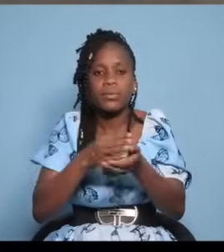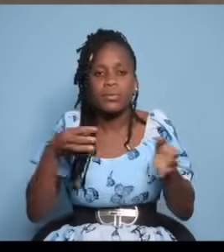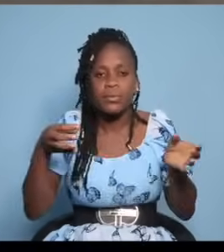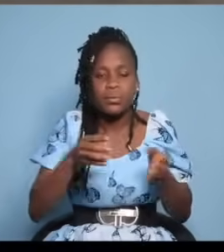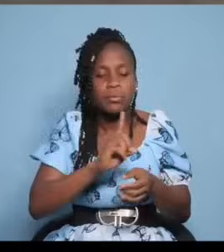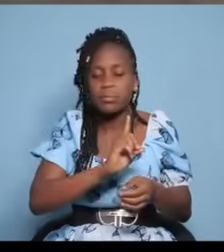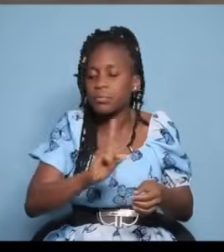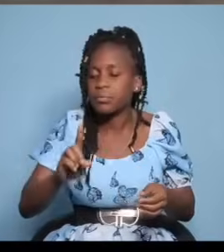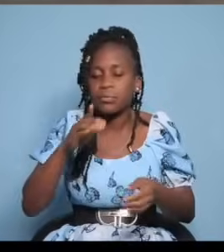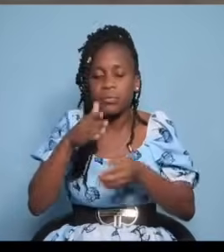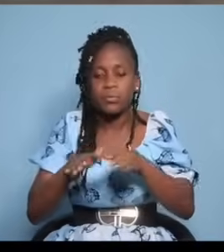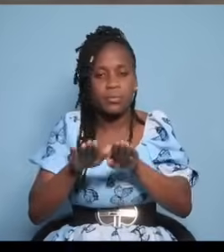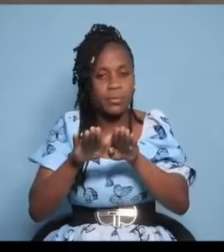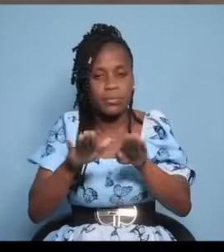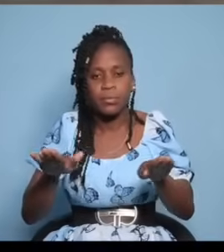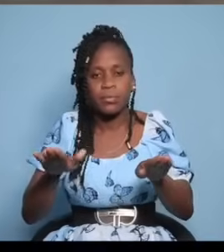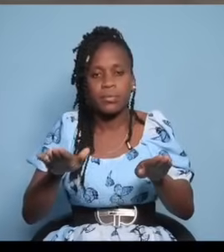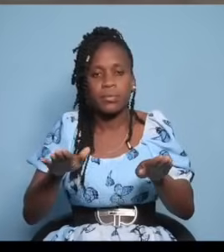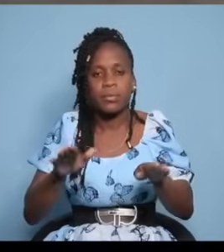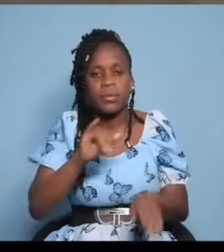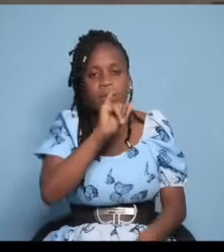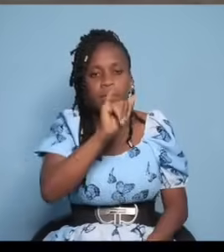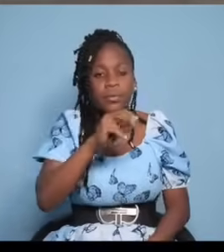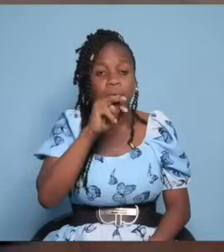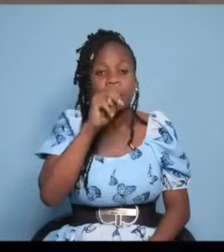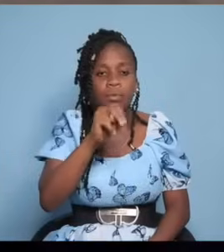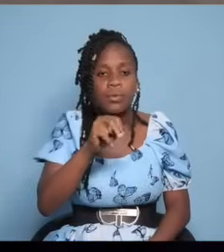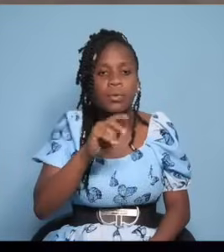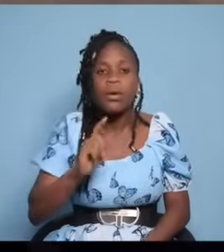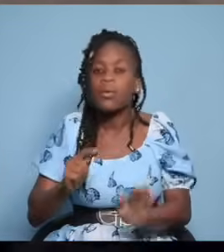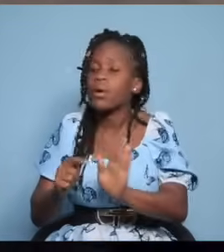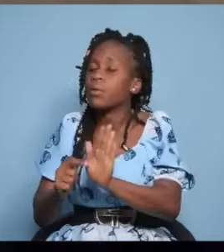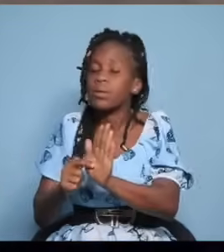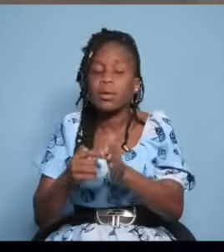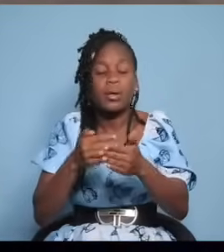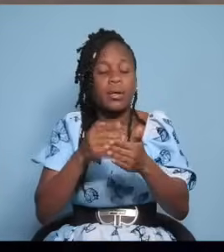salama. Yaani huyu John Garang de Mebia alionekana kama